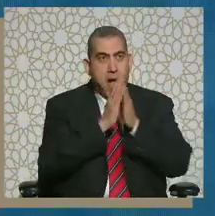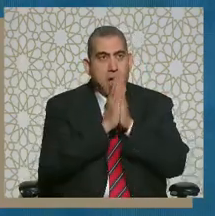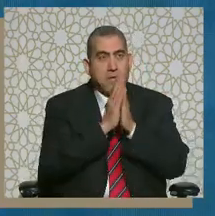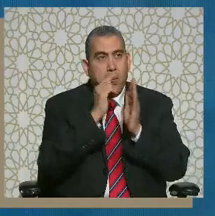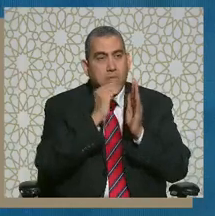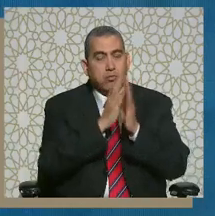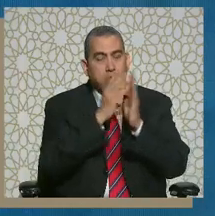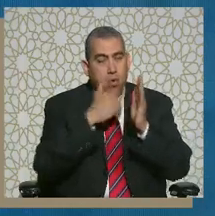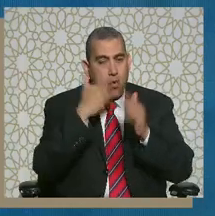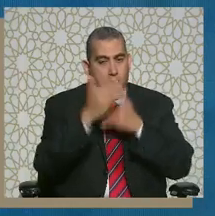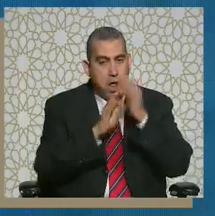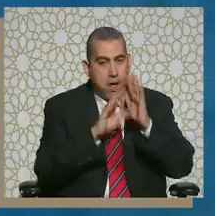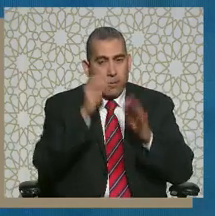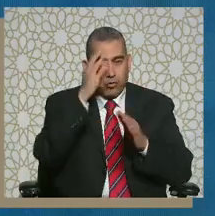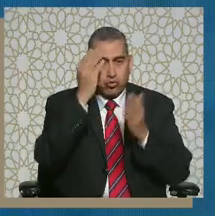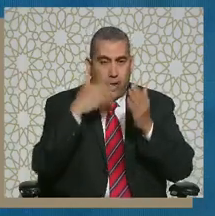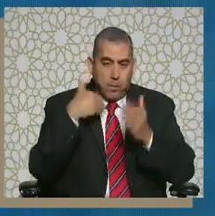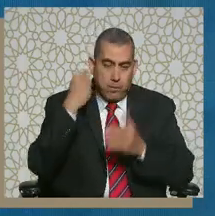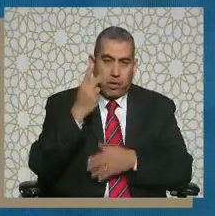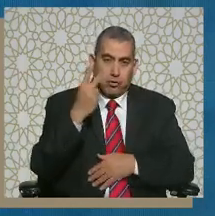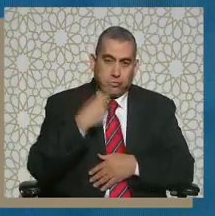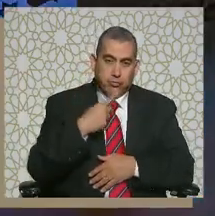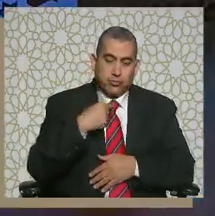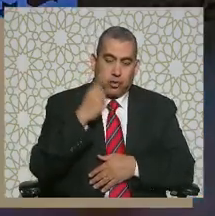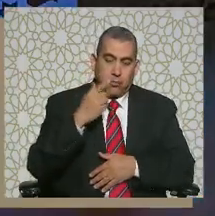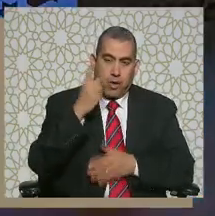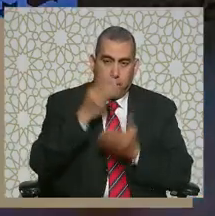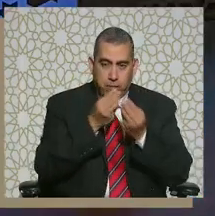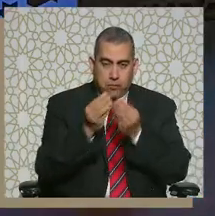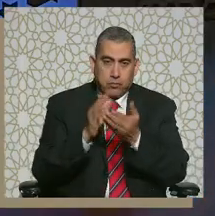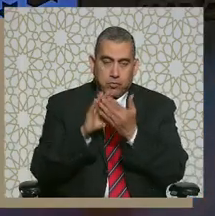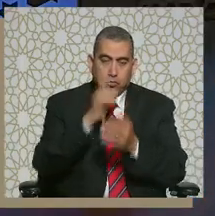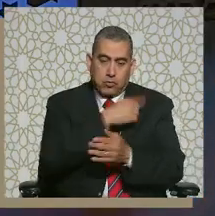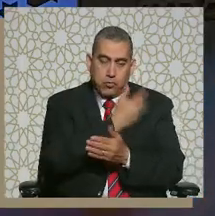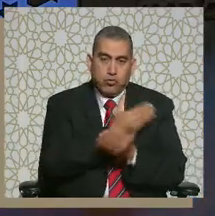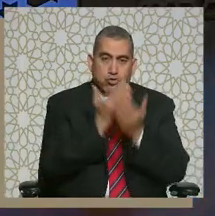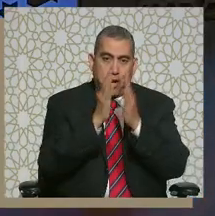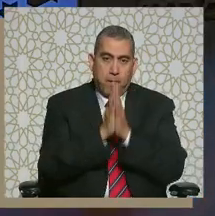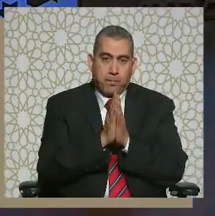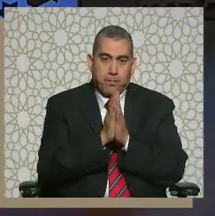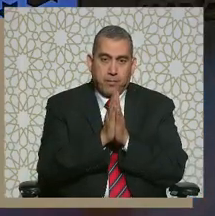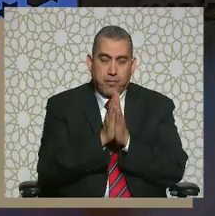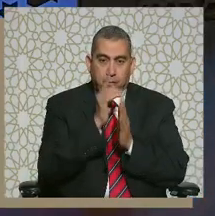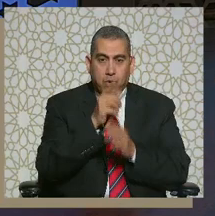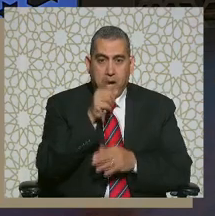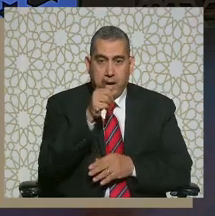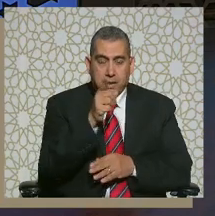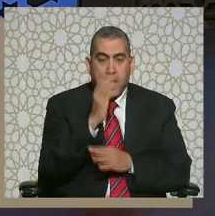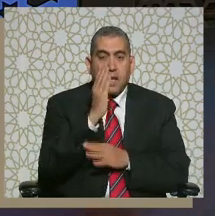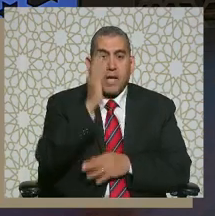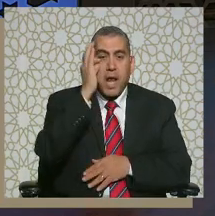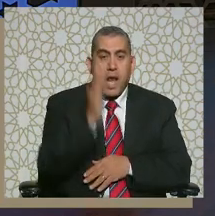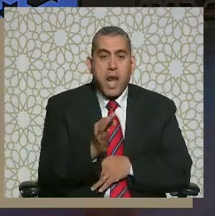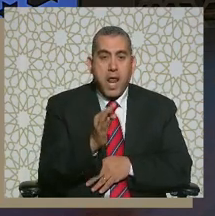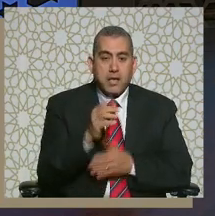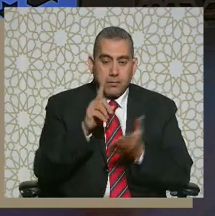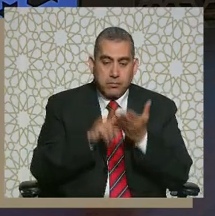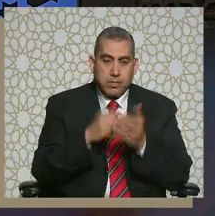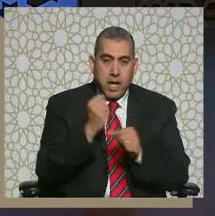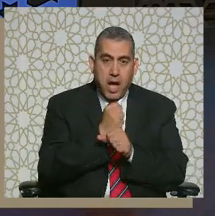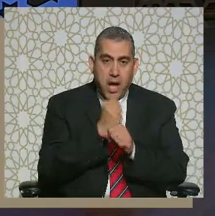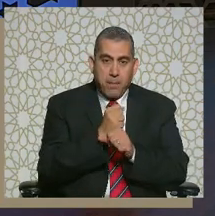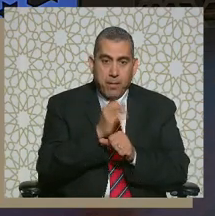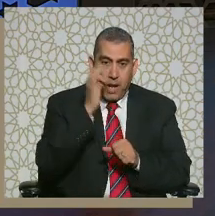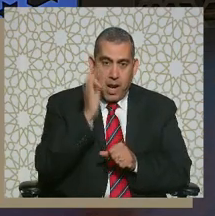وان شاء الله ربنا يسد عنك وربنا يغفر لك ويتوب اليك بس انت اساسا لابد ان تفعل ماذا